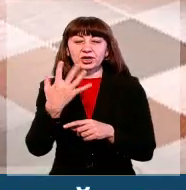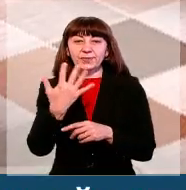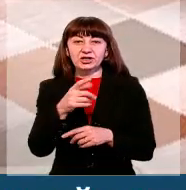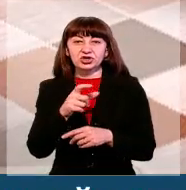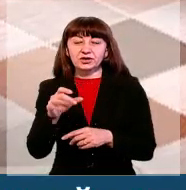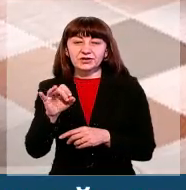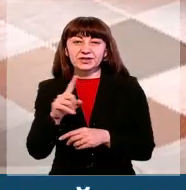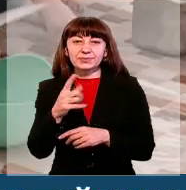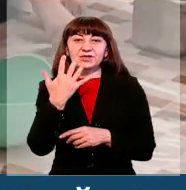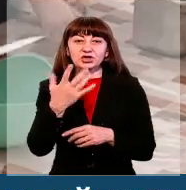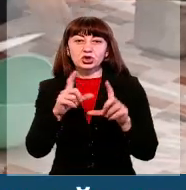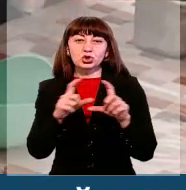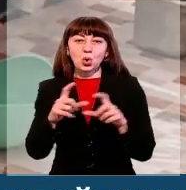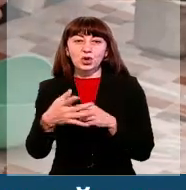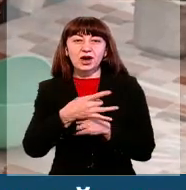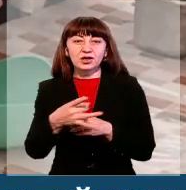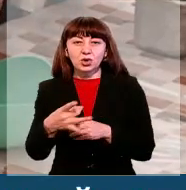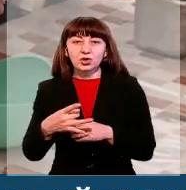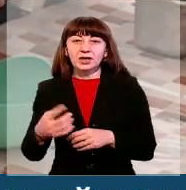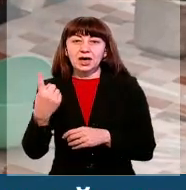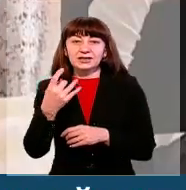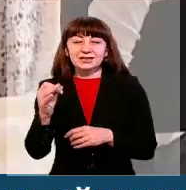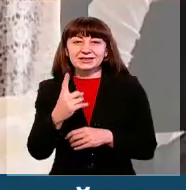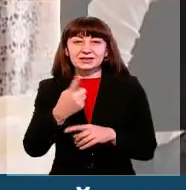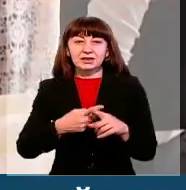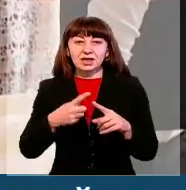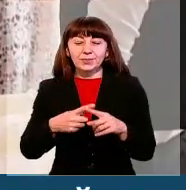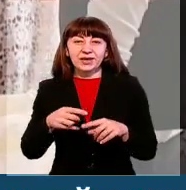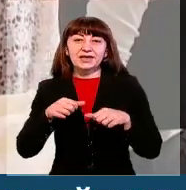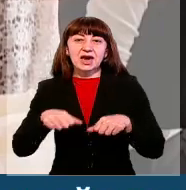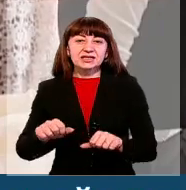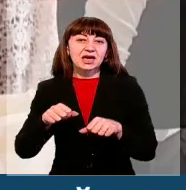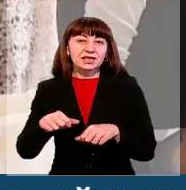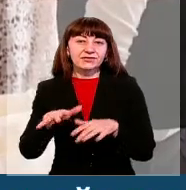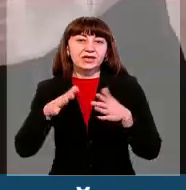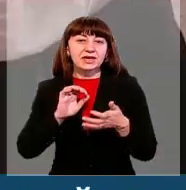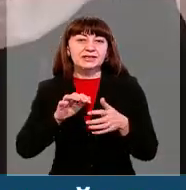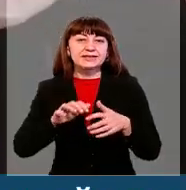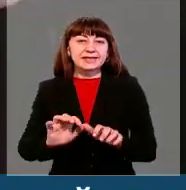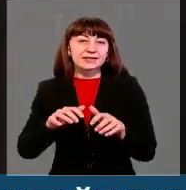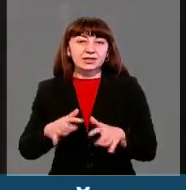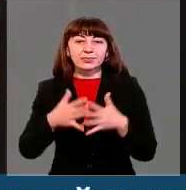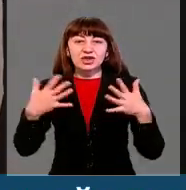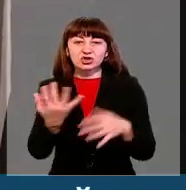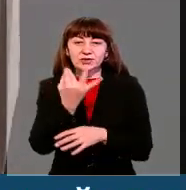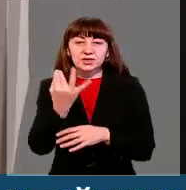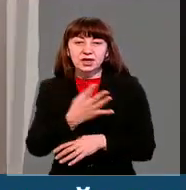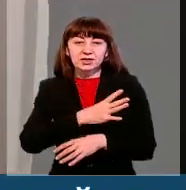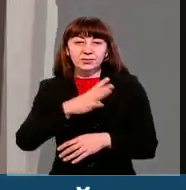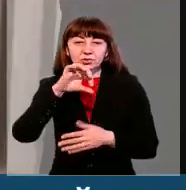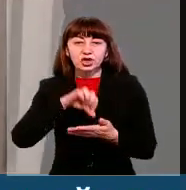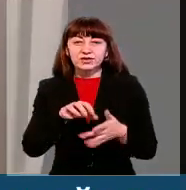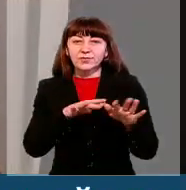Воркшоп стилінде өткен шара республика күніне орайластырылған. Түрлі кезеңдерден құралған жиынға ауданның 5 мектебінен